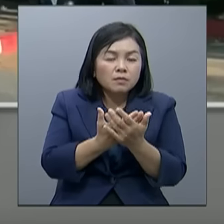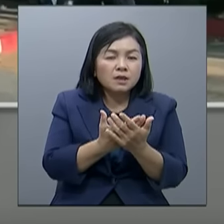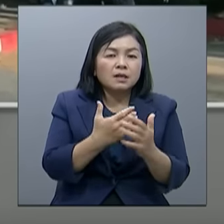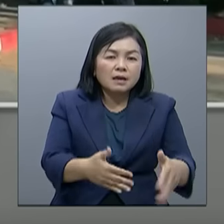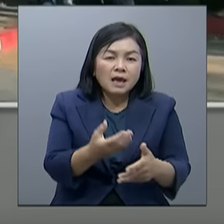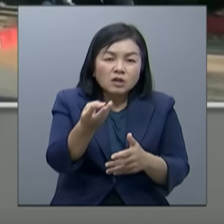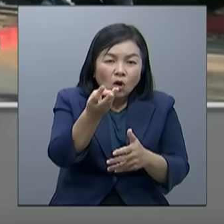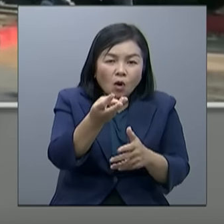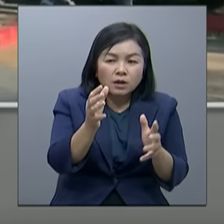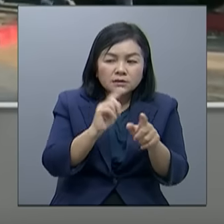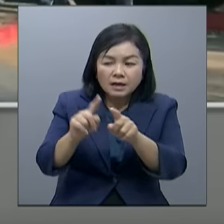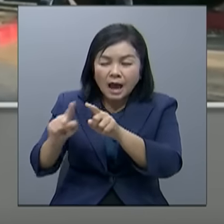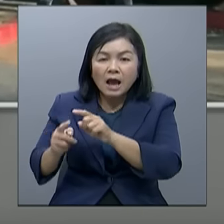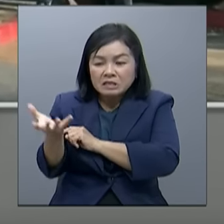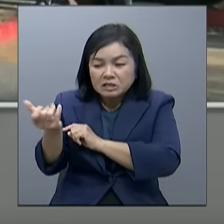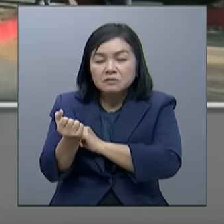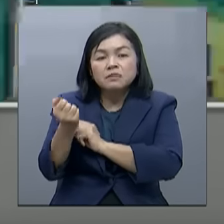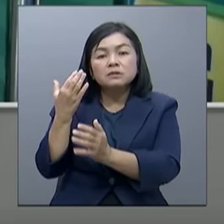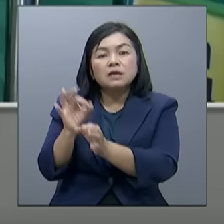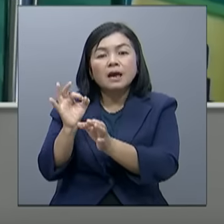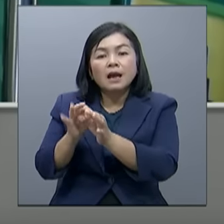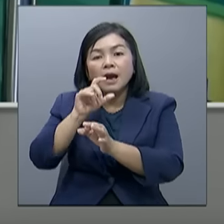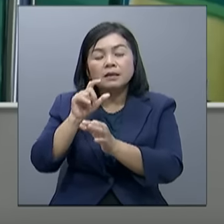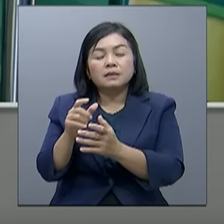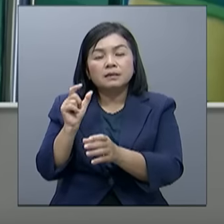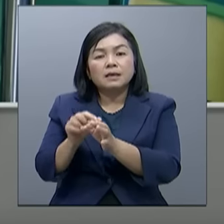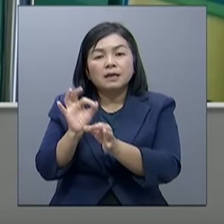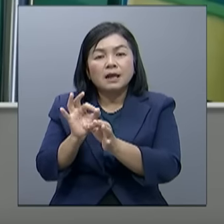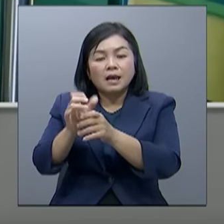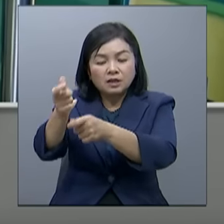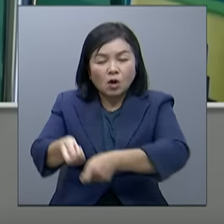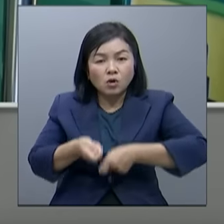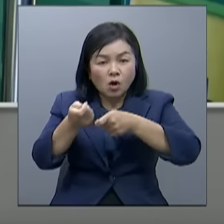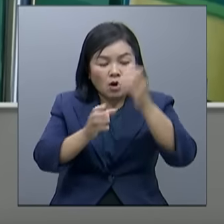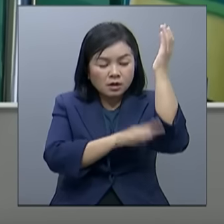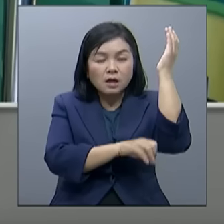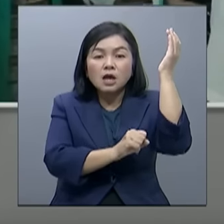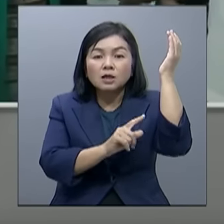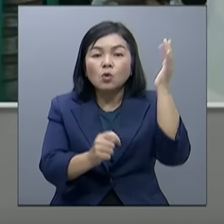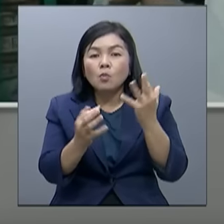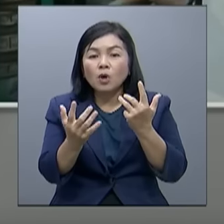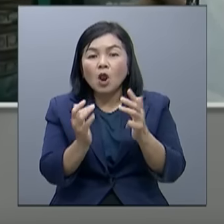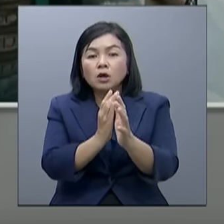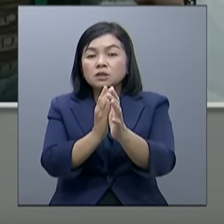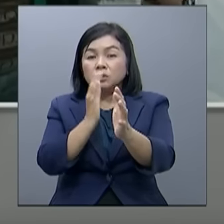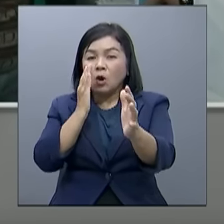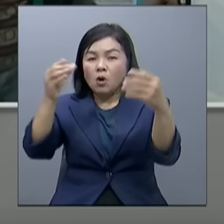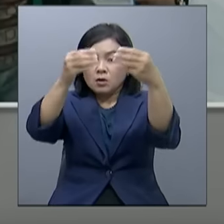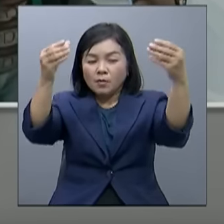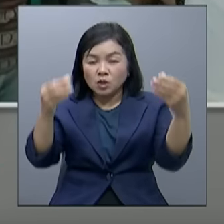เดียวก็คือลูกหนี้ของธกส.ค่ะอย่างเช่นที่จังหวัดสตูลค่ะมีคนไปรอกดเงินที่ธกส.กันตั้ง